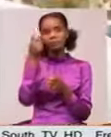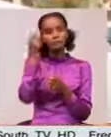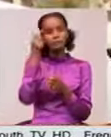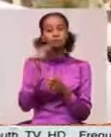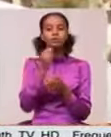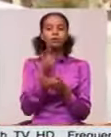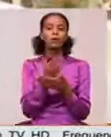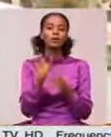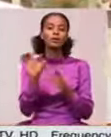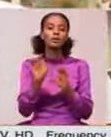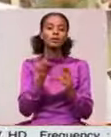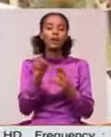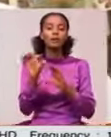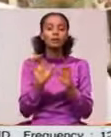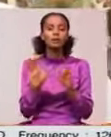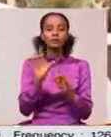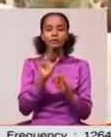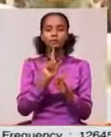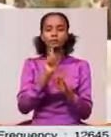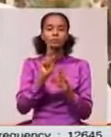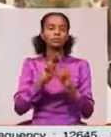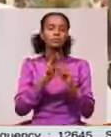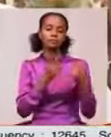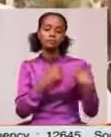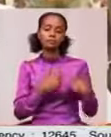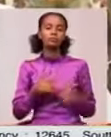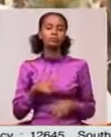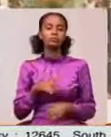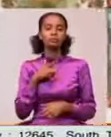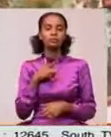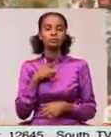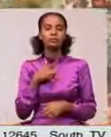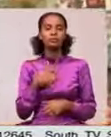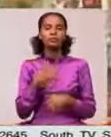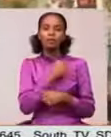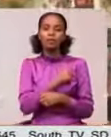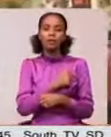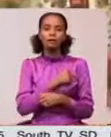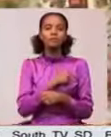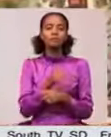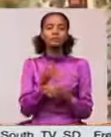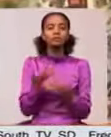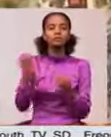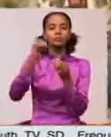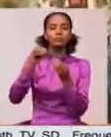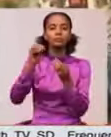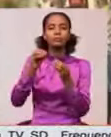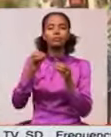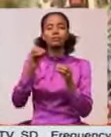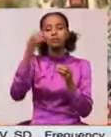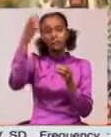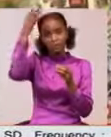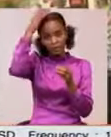ያደረጉት። ያን ማድረጋቸው እውነት በጣም ከልብ ነው የተሰማን። ያዝን እጽፍ አጸፋ ደግሞ መንግስት